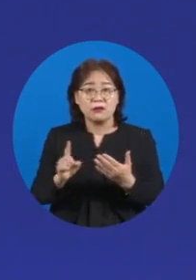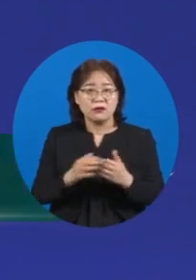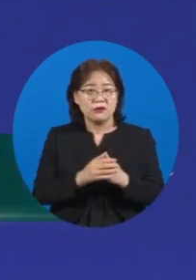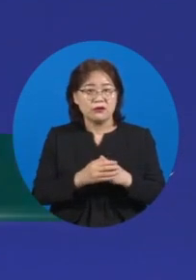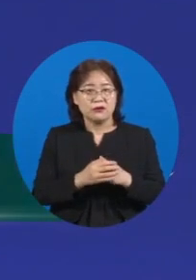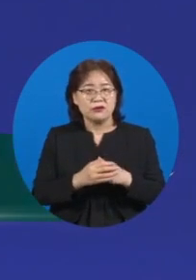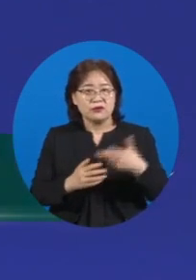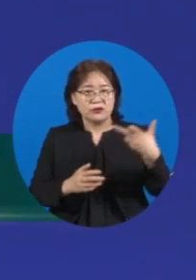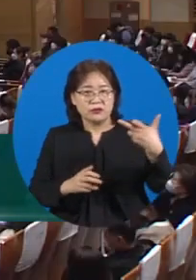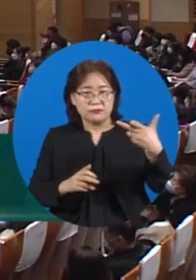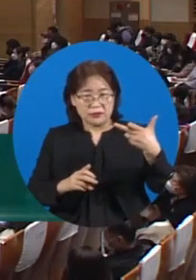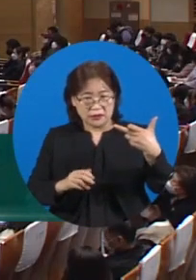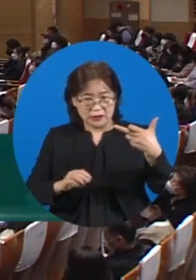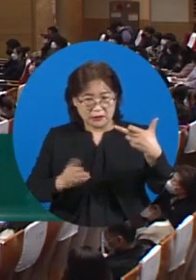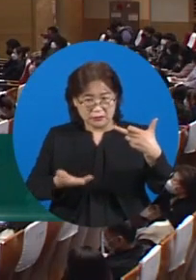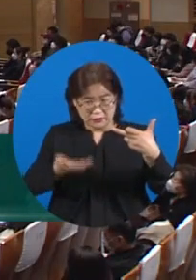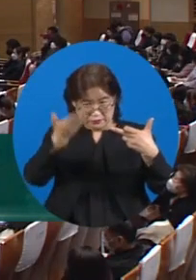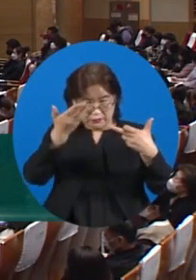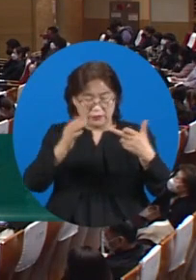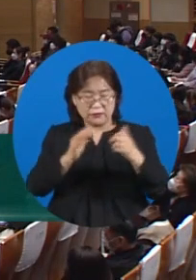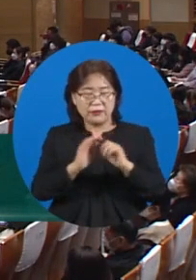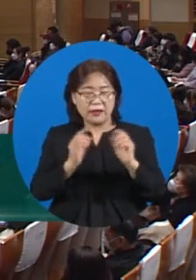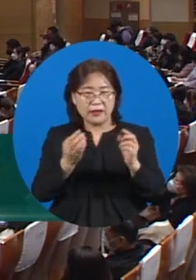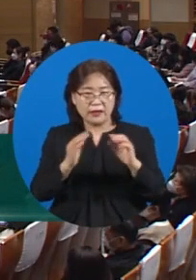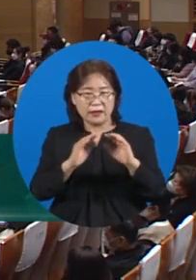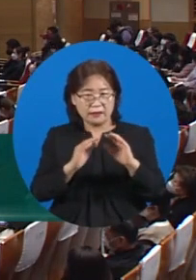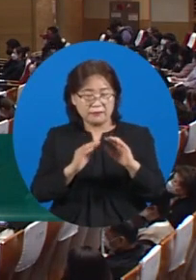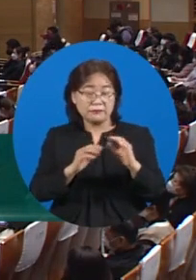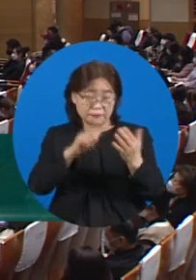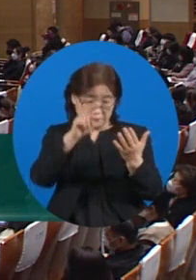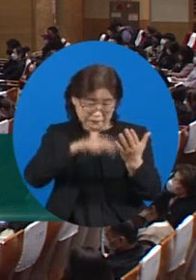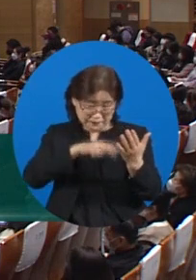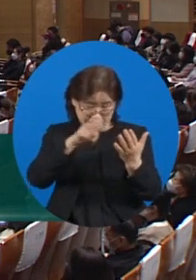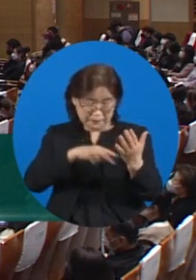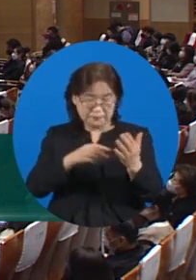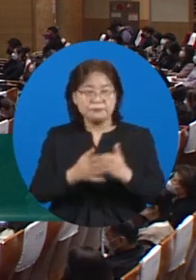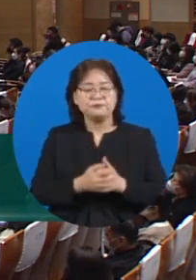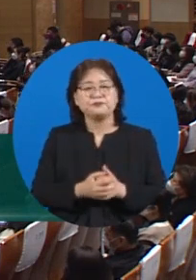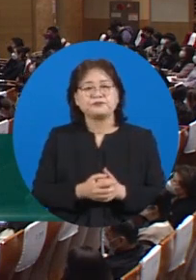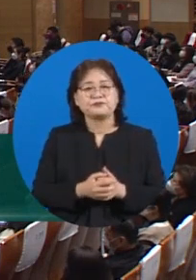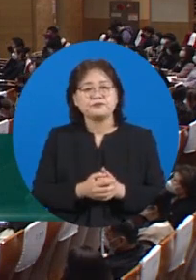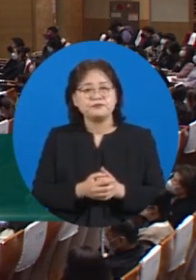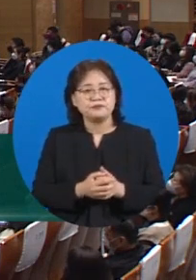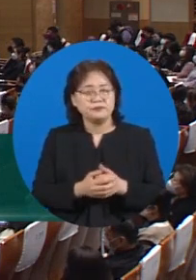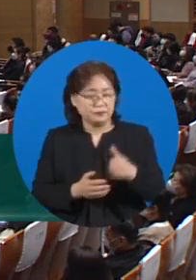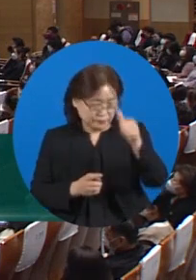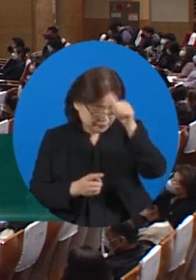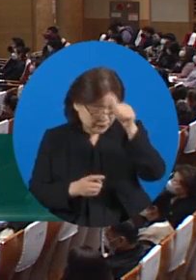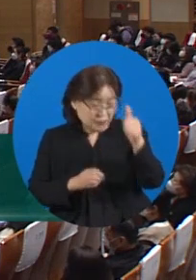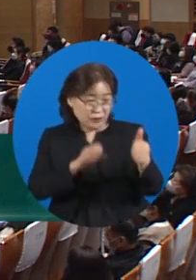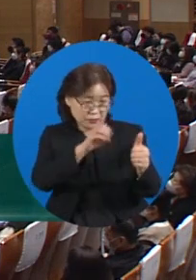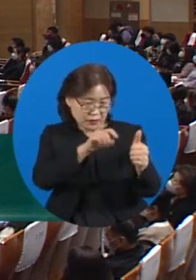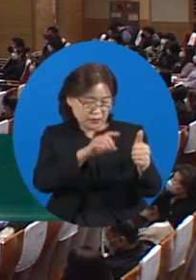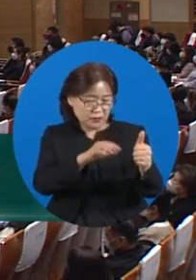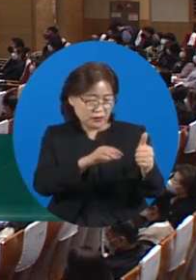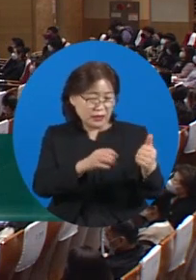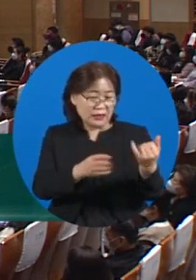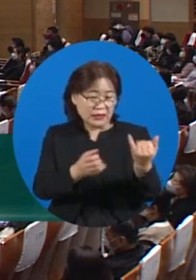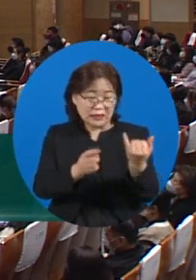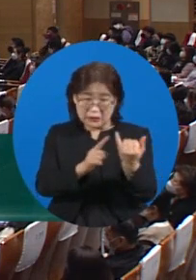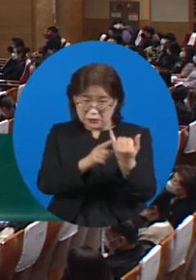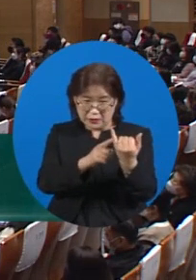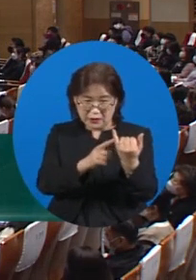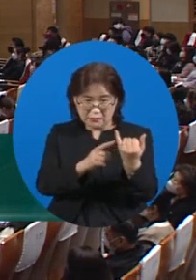17절 상반 절의 말씀인데요 우리 함께 있겠습니다 다 갇혀 아담에게 이르시되 내가 내 아내의 말을 듣고